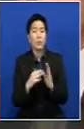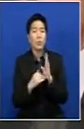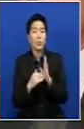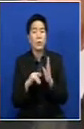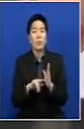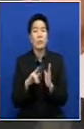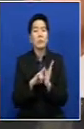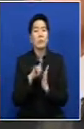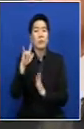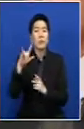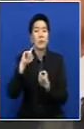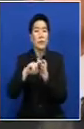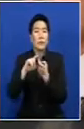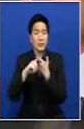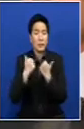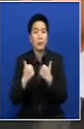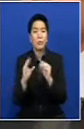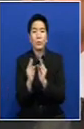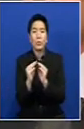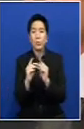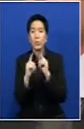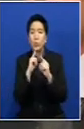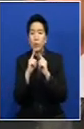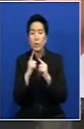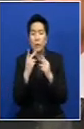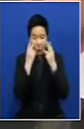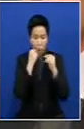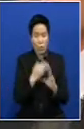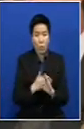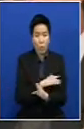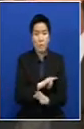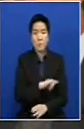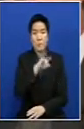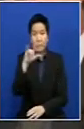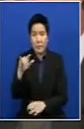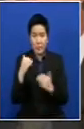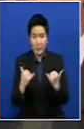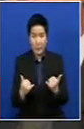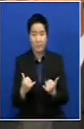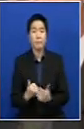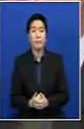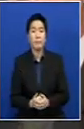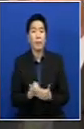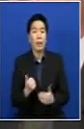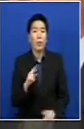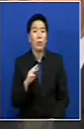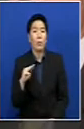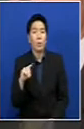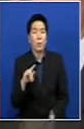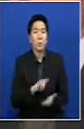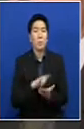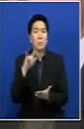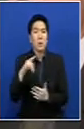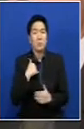ารกิจบินไปที่รัสเซียเพื่อไปปูทางให้กับนายกก่อนจะเดินทางเยือนรัสเซียนะครับ ค่ะวันนี้รัฐมนตรีก็